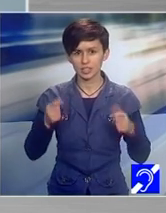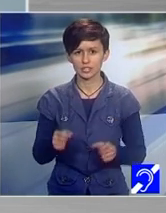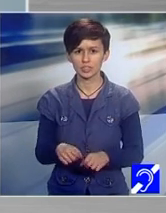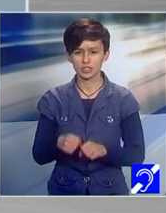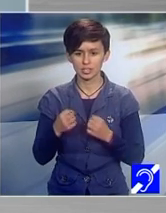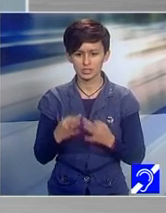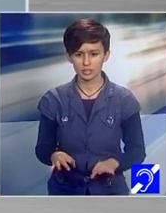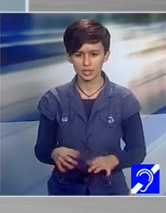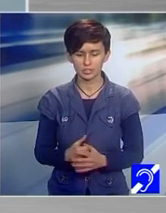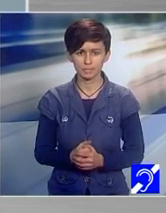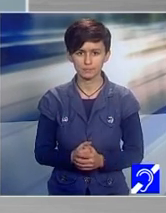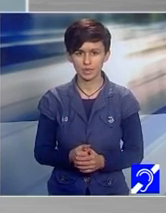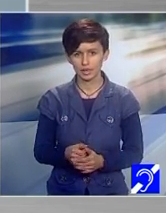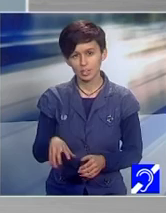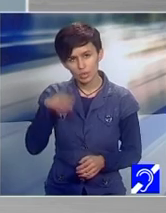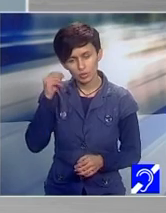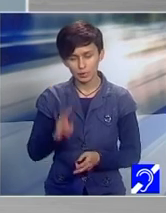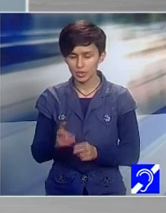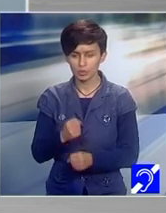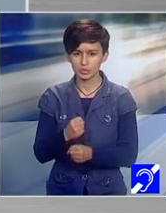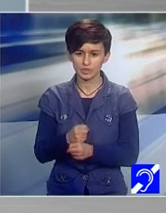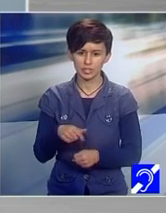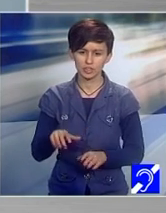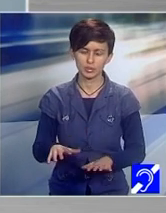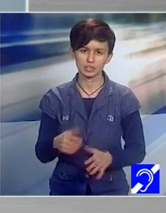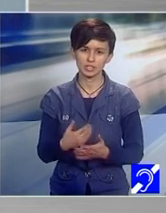să facem acest lucru, vom afla de la șeful biroului pentru